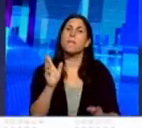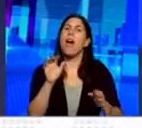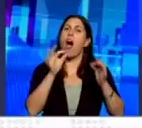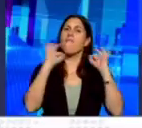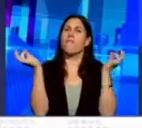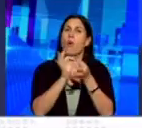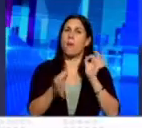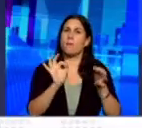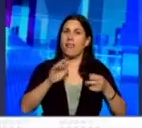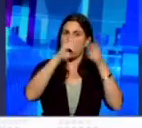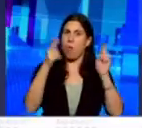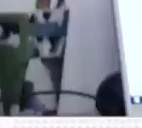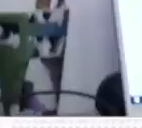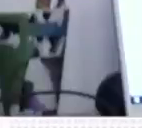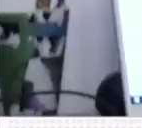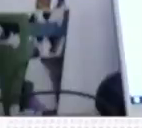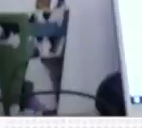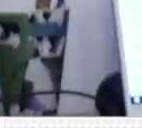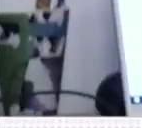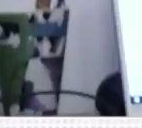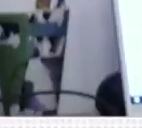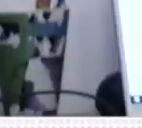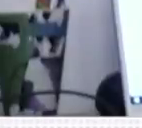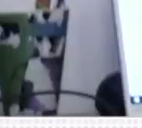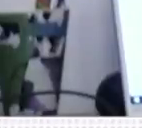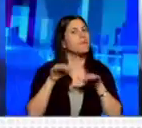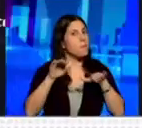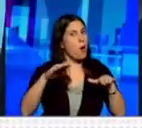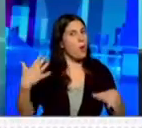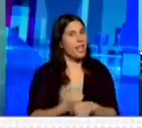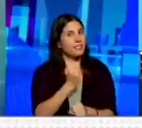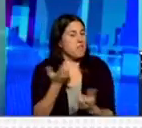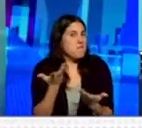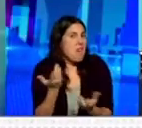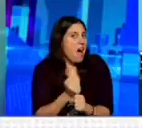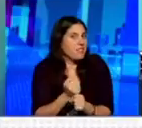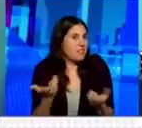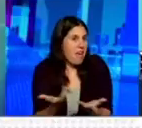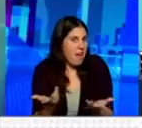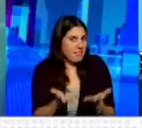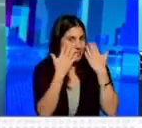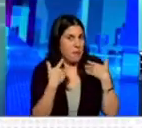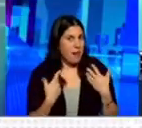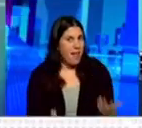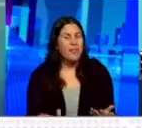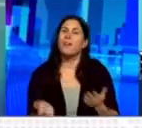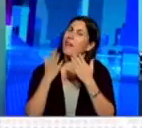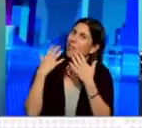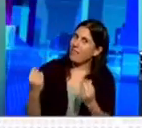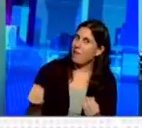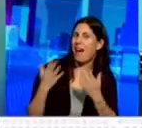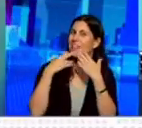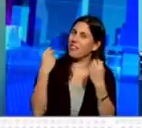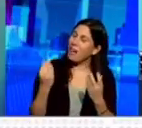המשפטי הבינלאומי. שלום לך. שלום. ברכות על ההישג. איך עשיתם את זה? ספרי לנו. תודה רבה, תודה רבה.